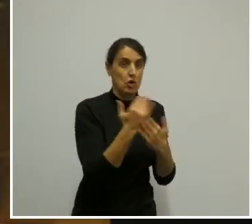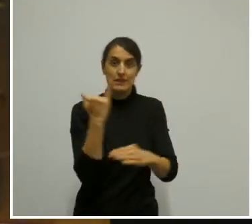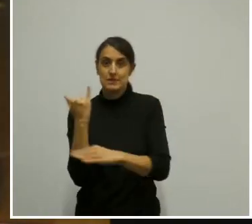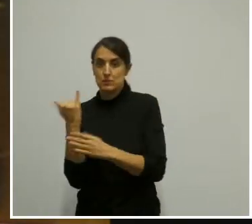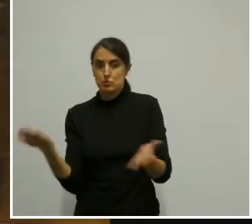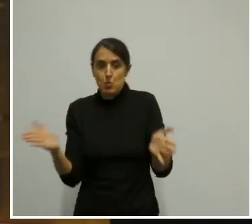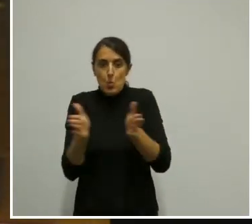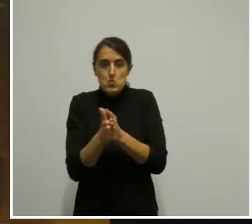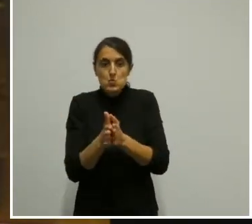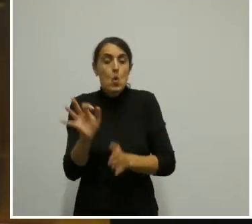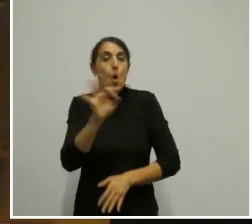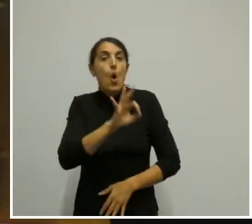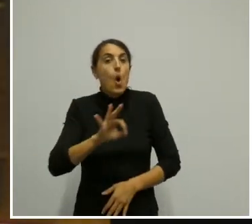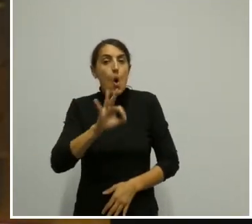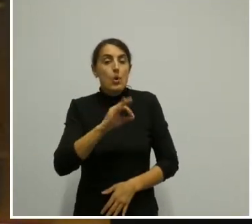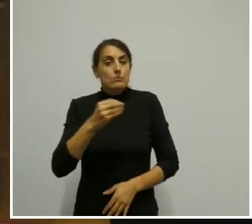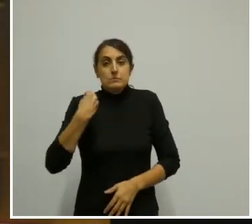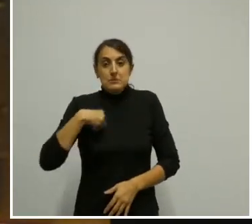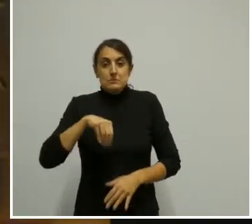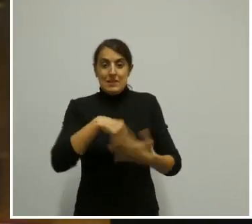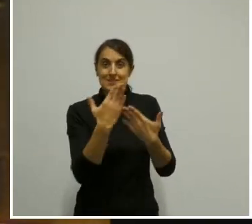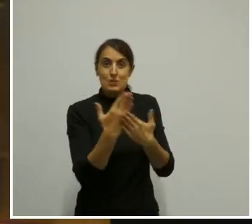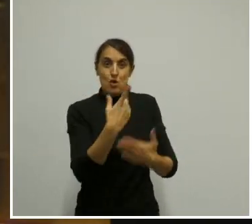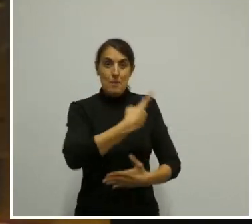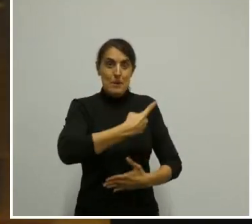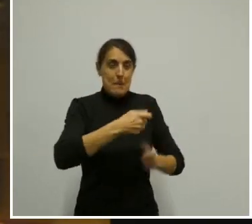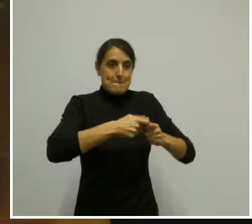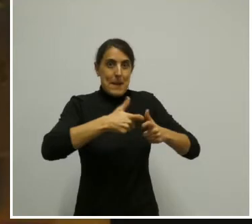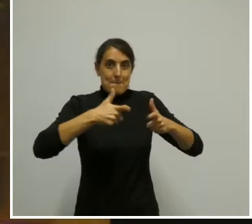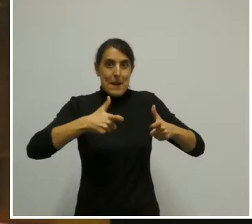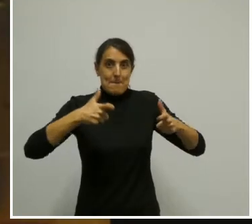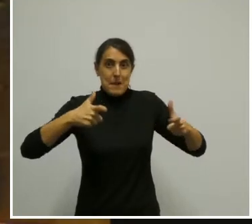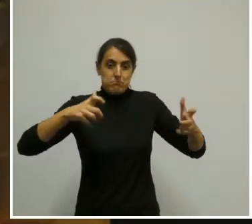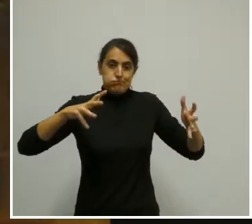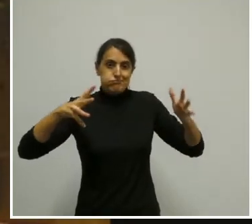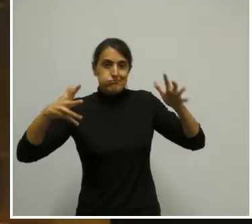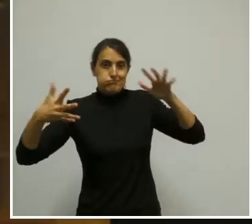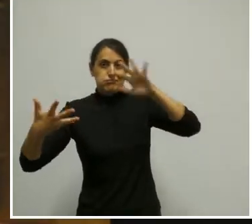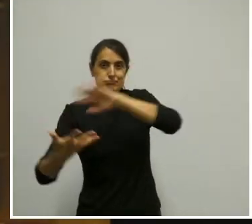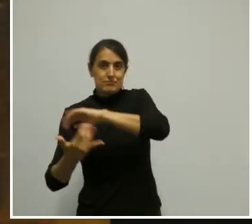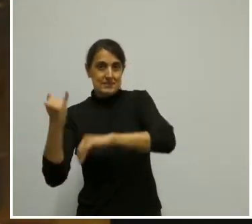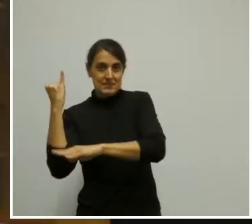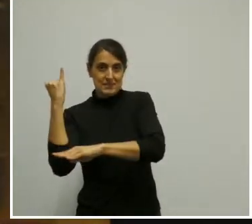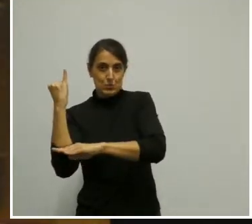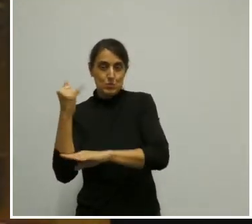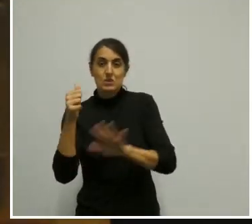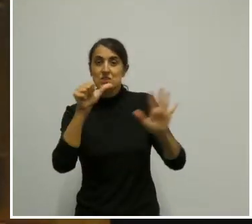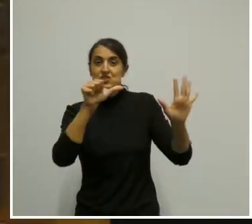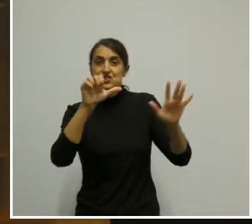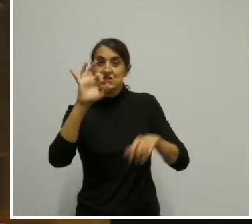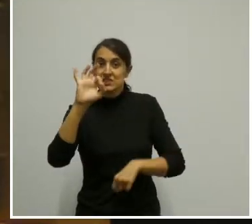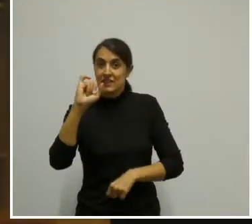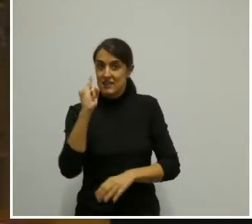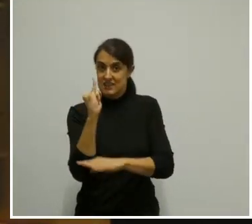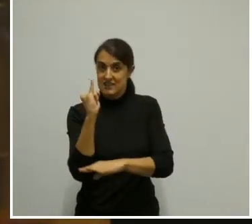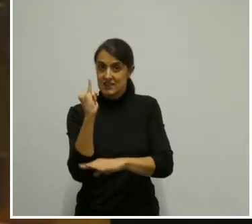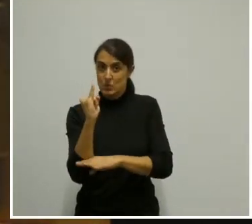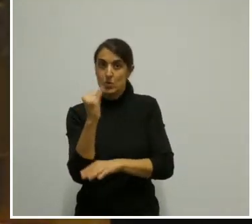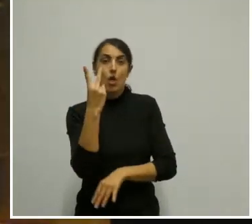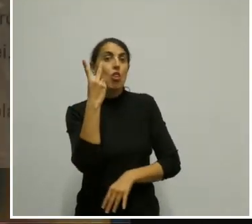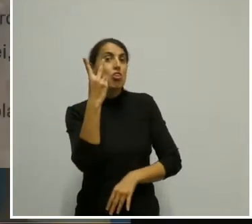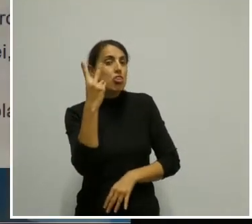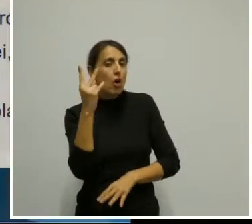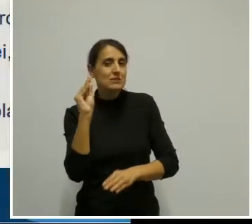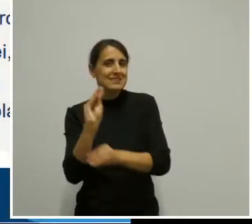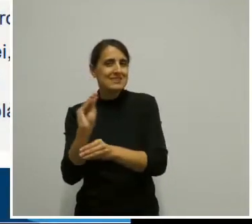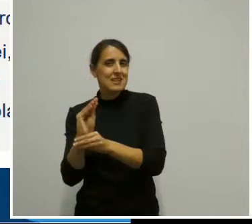per creixement de l'escola de primària que ha anat creixent cap a l'institut. 60 instituts i 2 d'ensenyaments